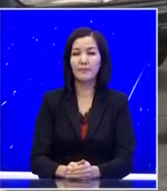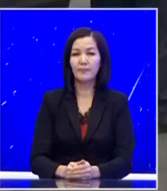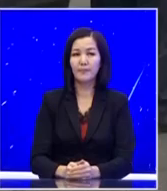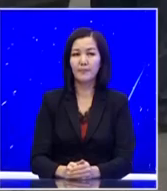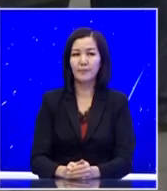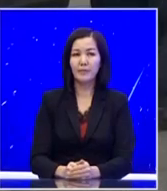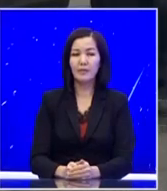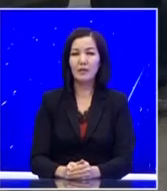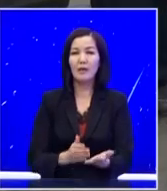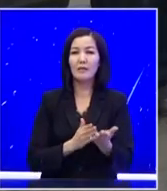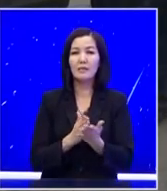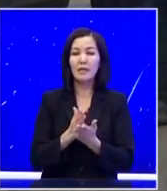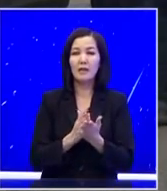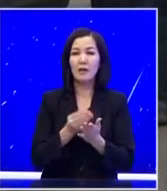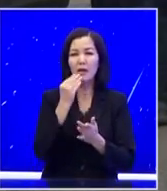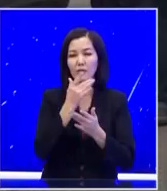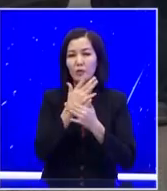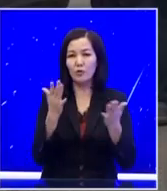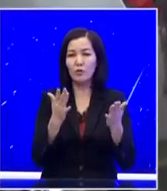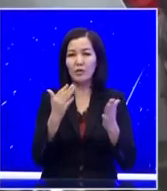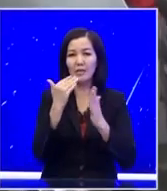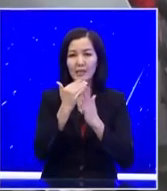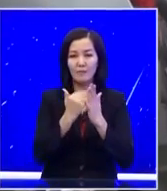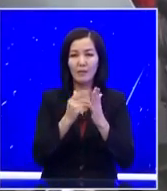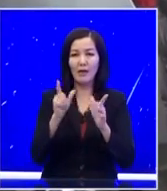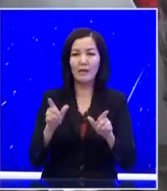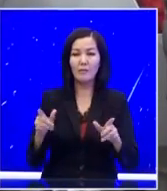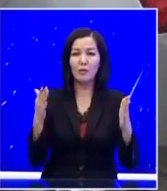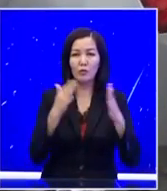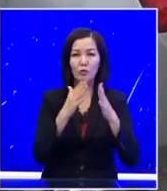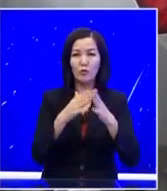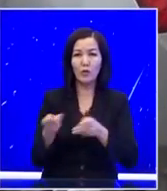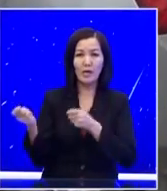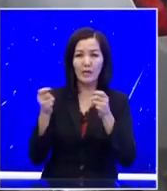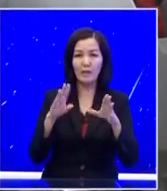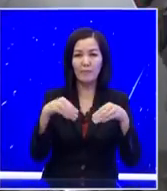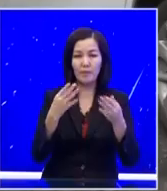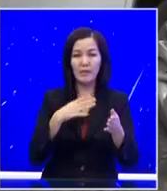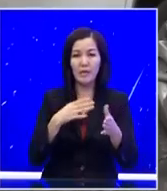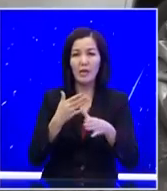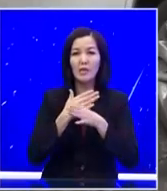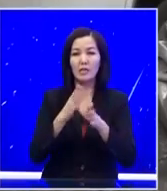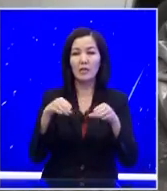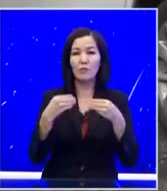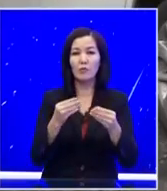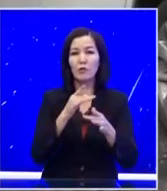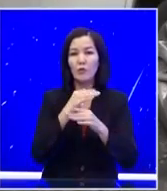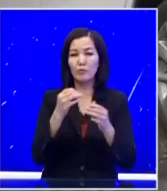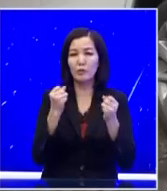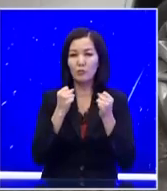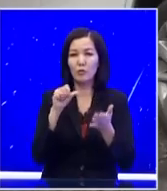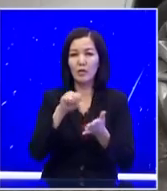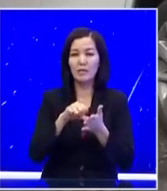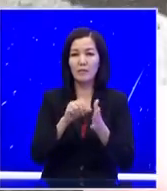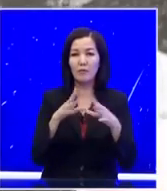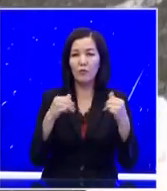дертті. Сала мамандары азық-түліктерді тізімдегі адамдардың үйді-үйіне жеткізіп берді. Жәрдем көрсетілгендердің дені спортқа қатысы